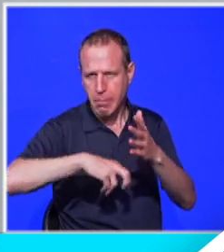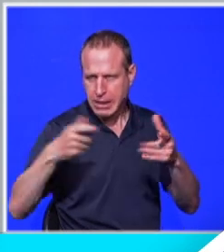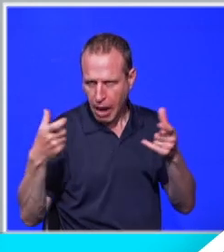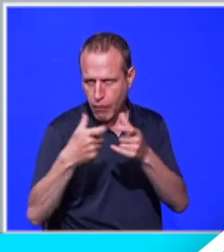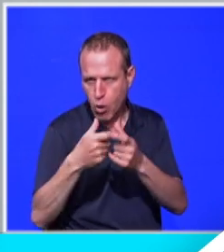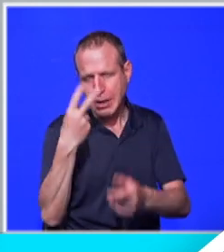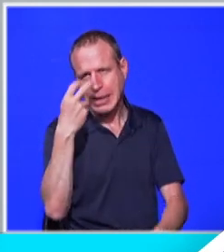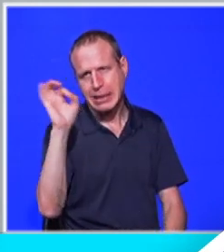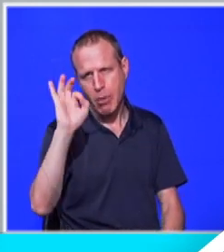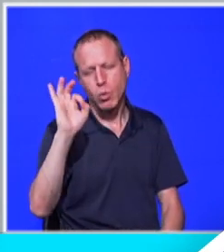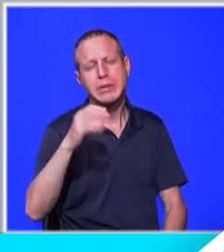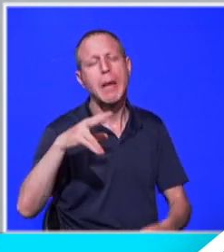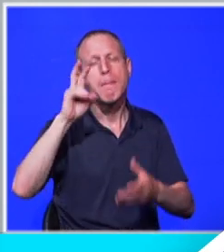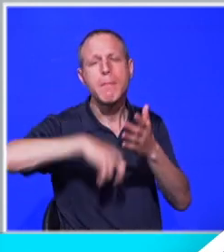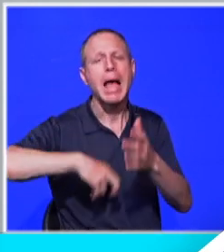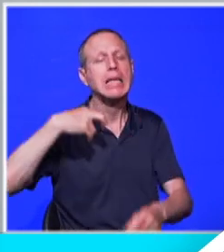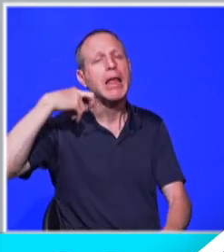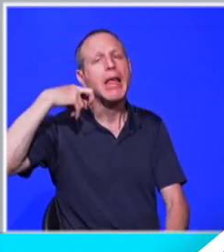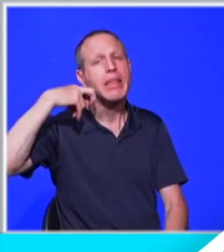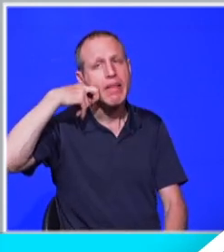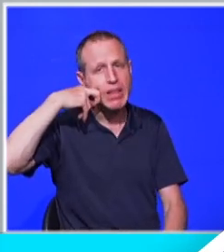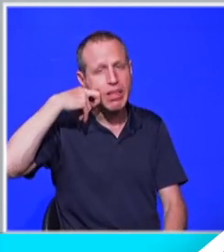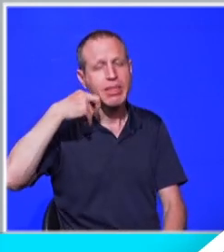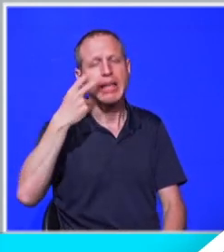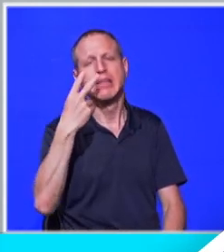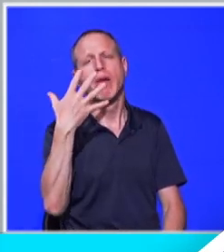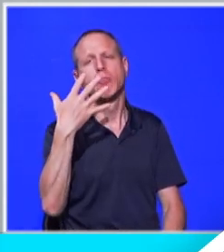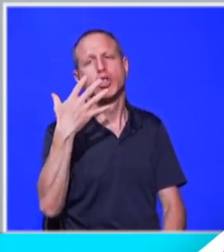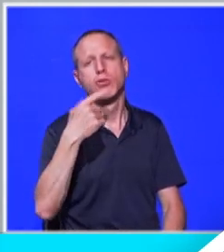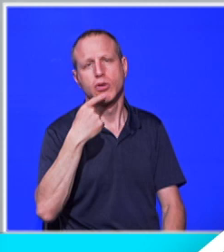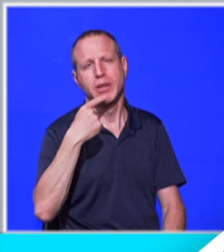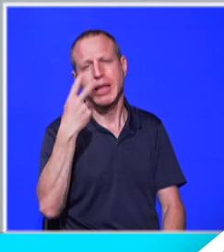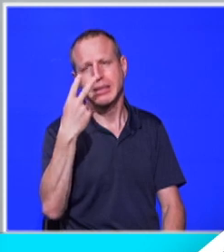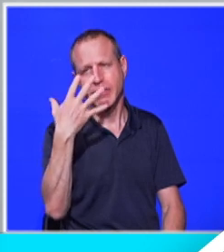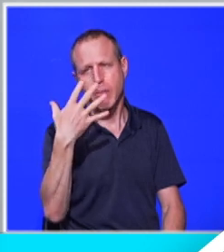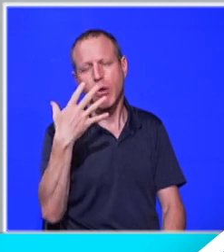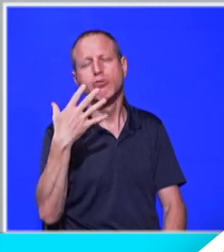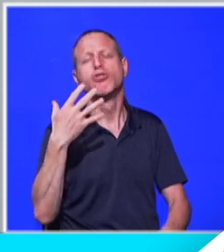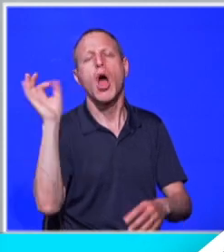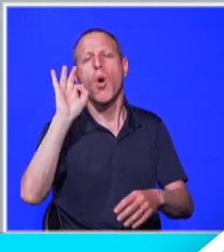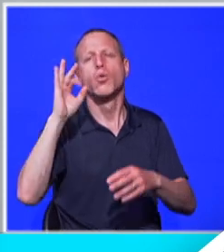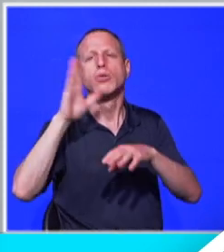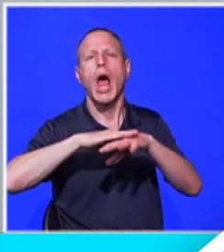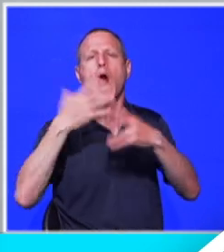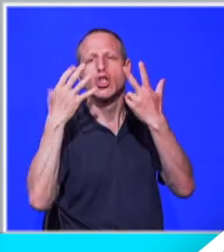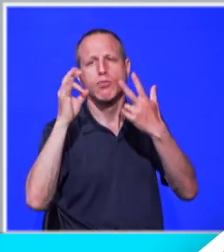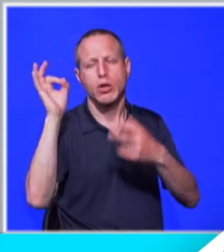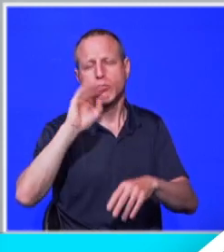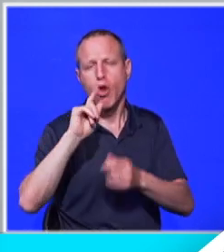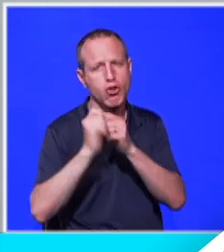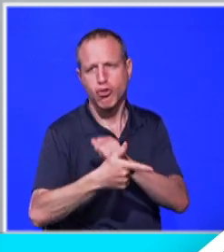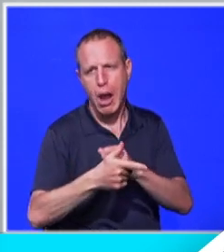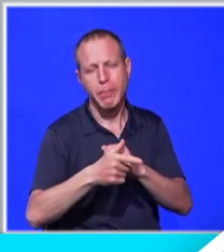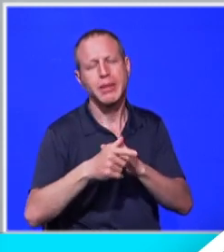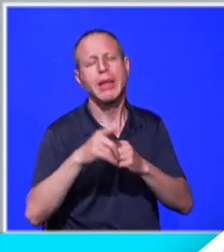של 20%, מס דיבידנדים של 25%, זאת אומרת 25% על ה-80 שלא שילמת מס חברות, ומצטבר